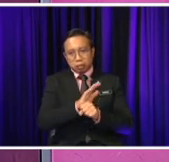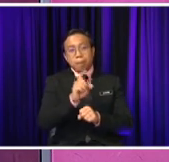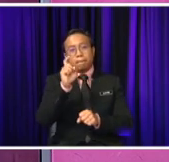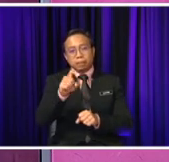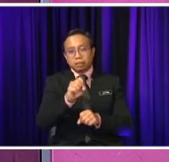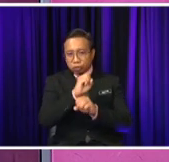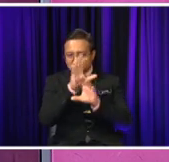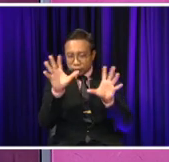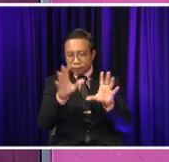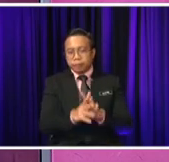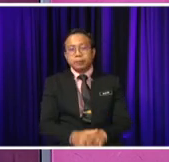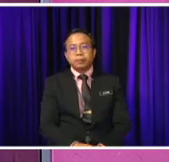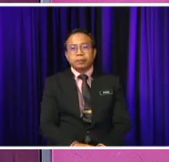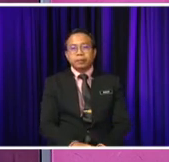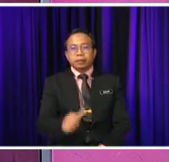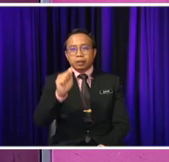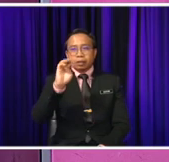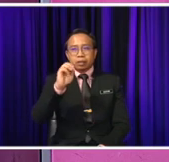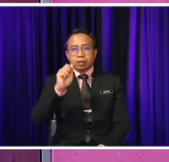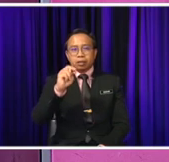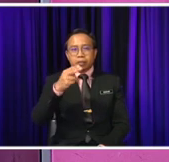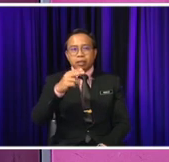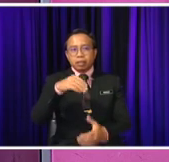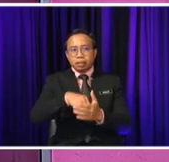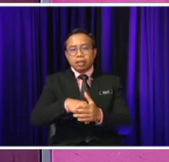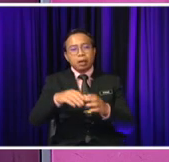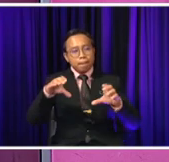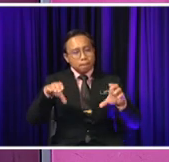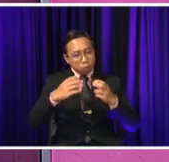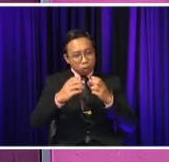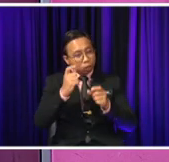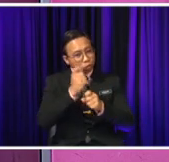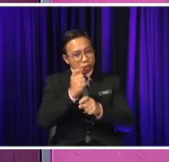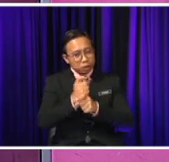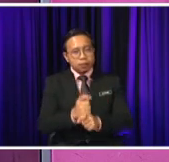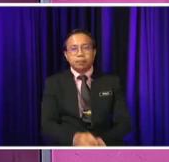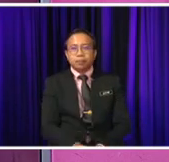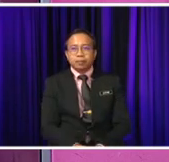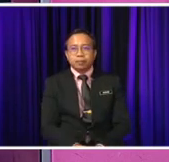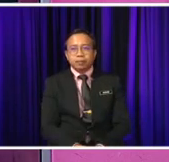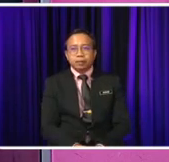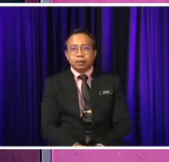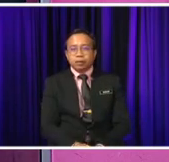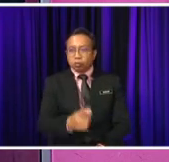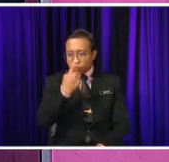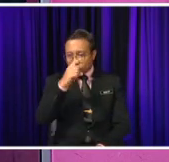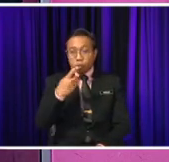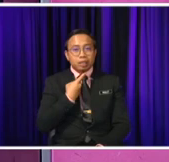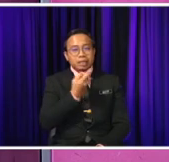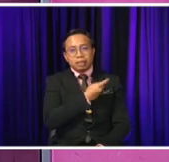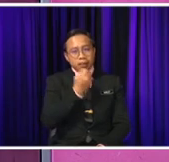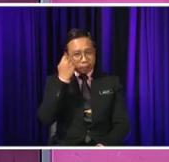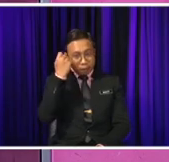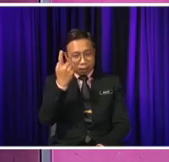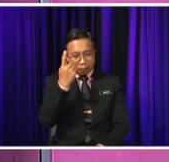Jelaskan amanah dalam menjalankan tugas jadi sebab itu tidak ringkas untuk Kita paham jadi